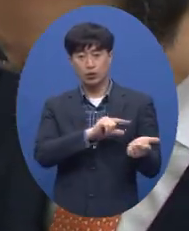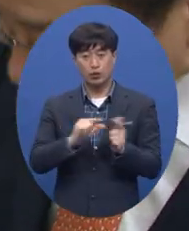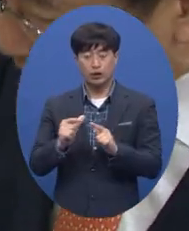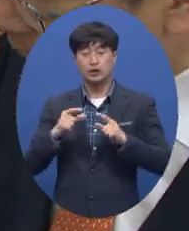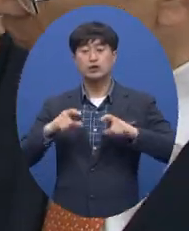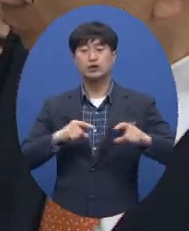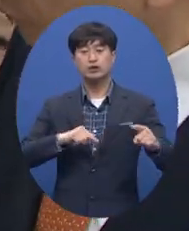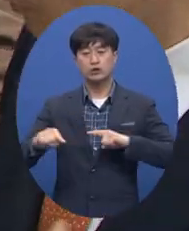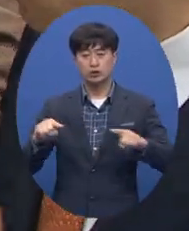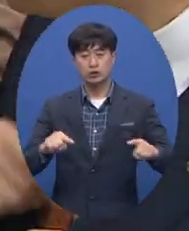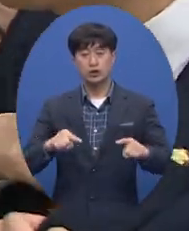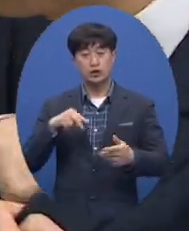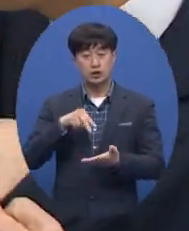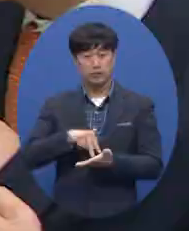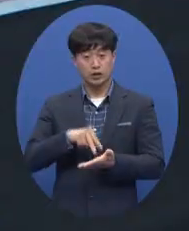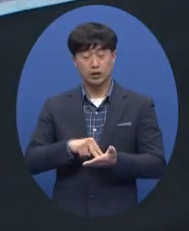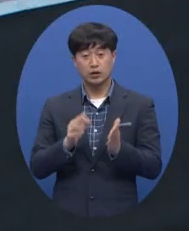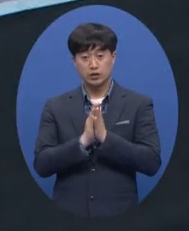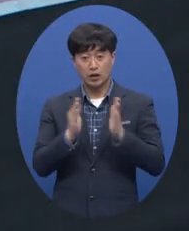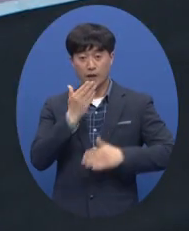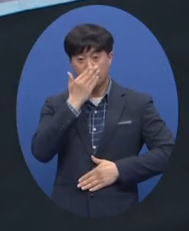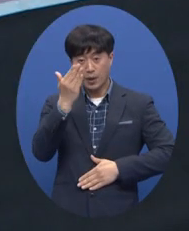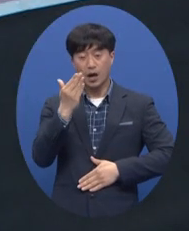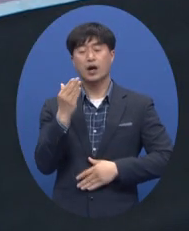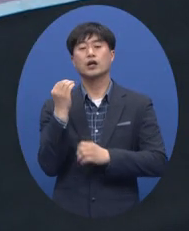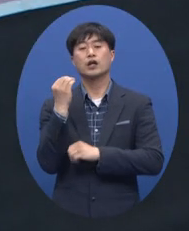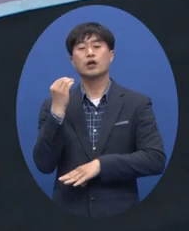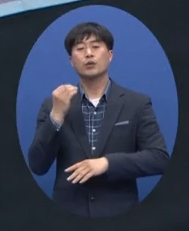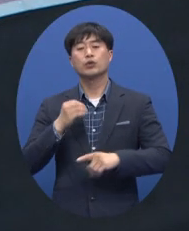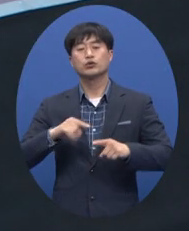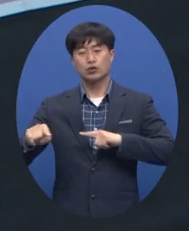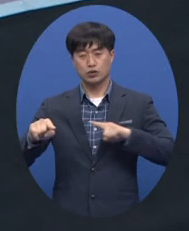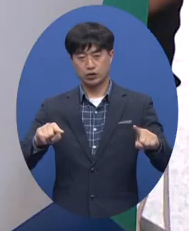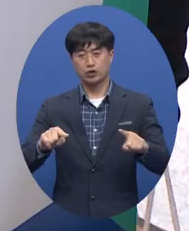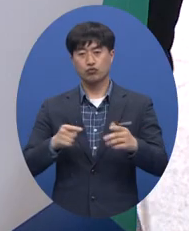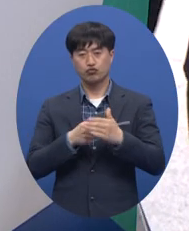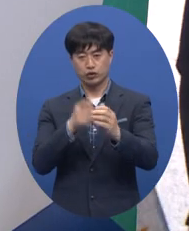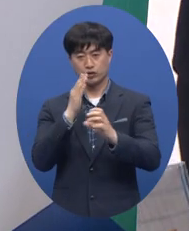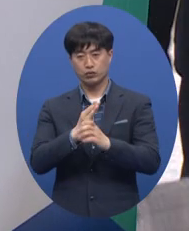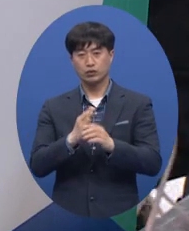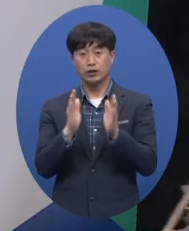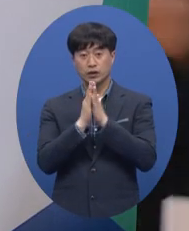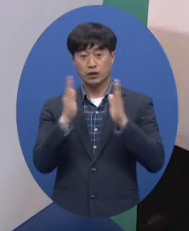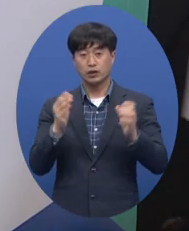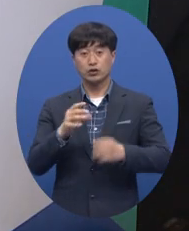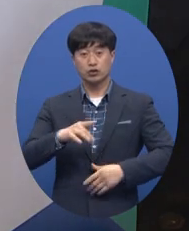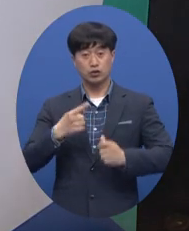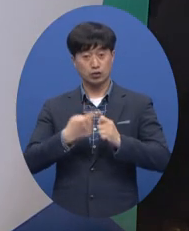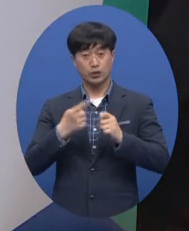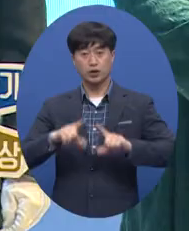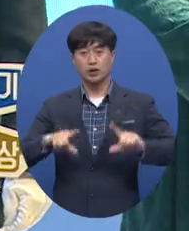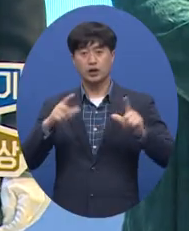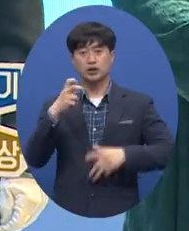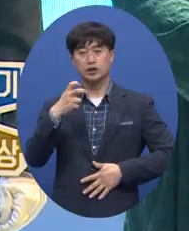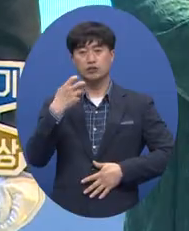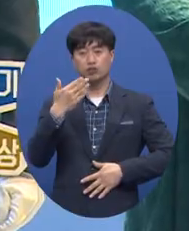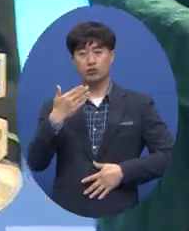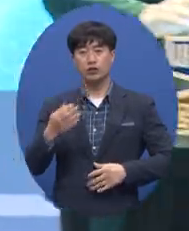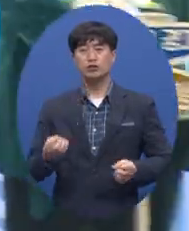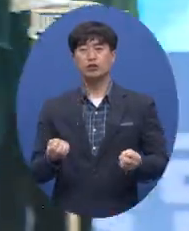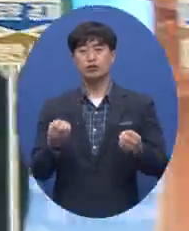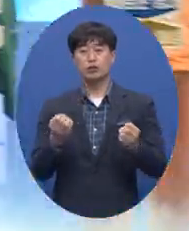이미 지자체 차원에서 시행 가능한 기본소득 정책을 추진 중 개막 첫날인 오늘 29 일엔